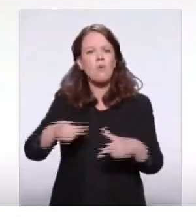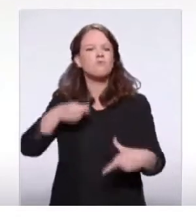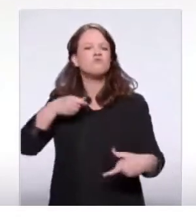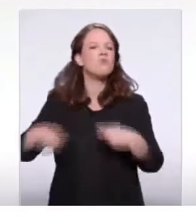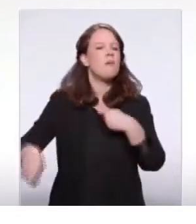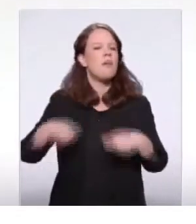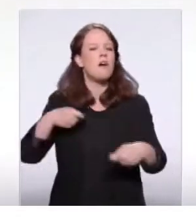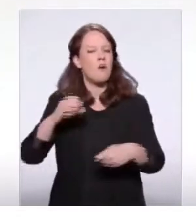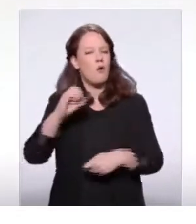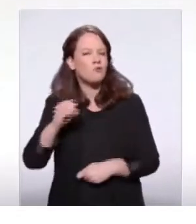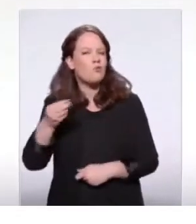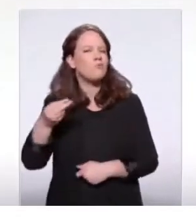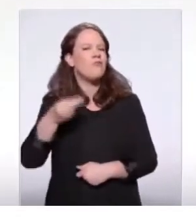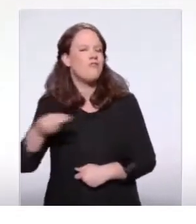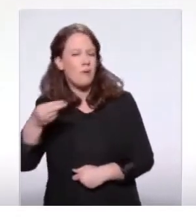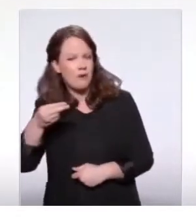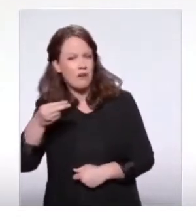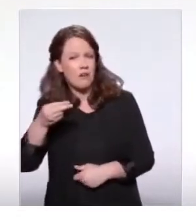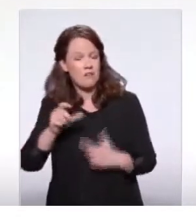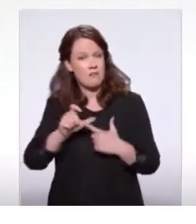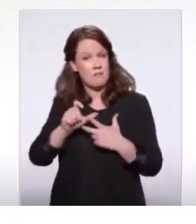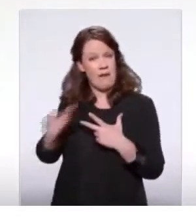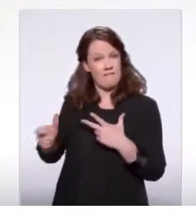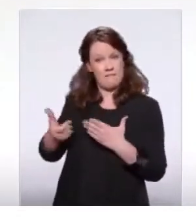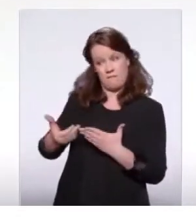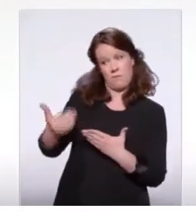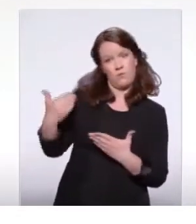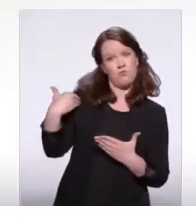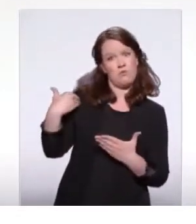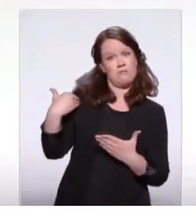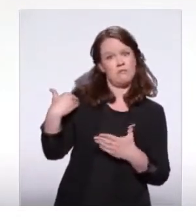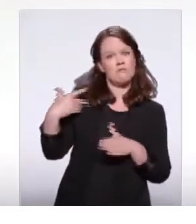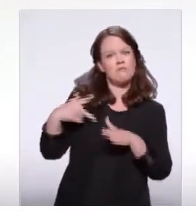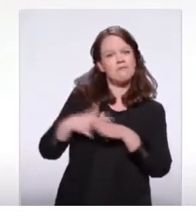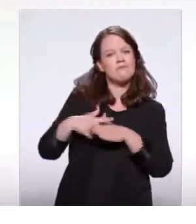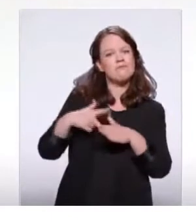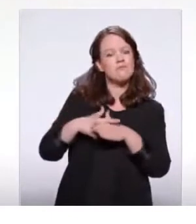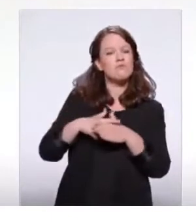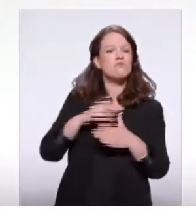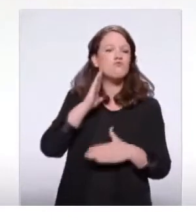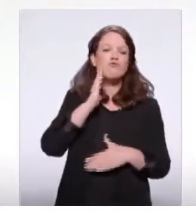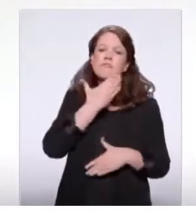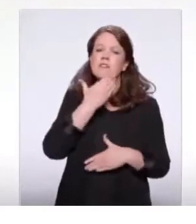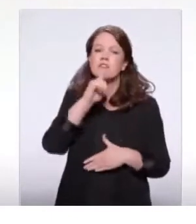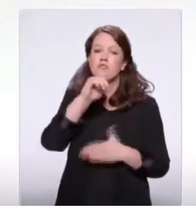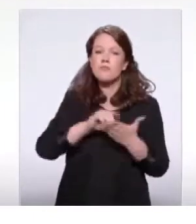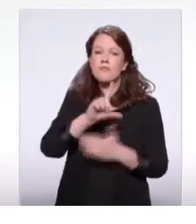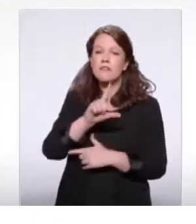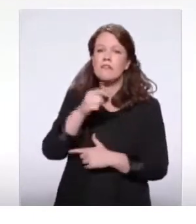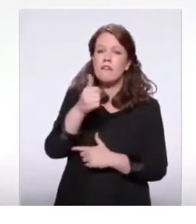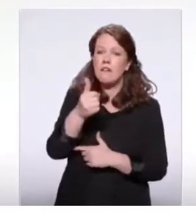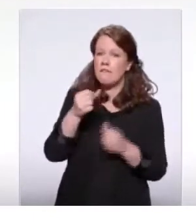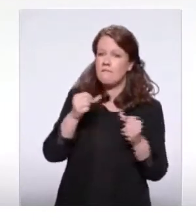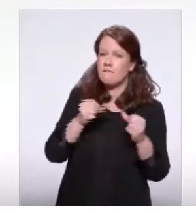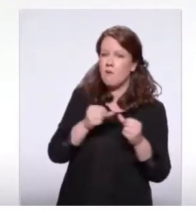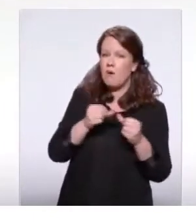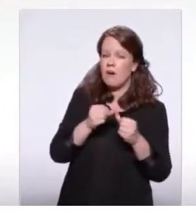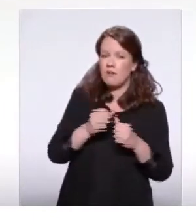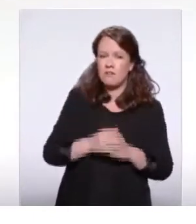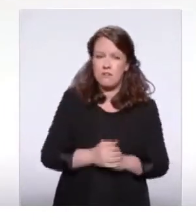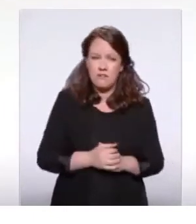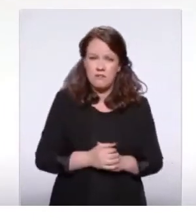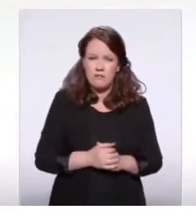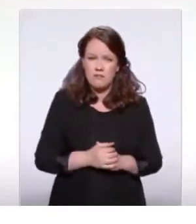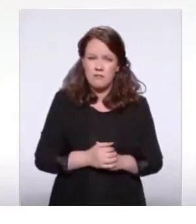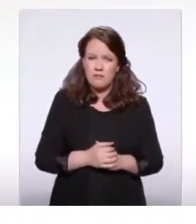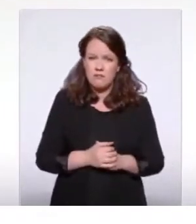vague à l'automne dernier, nous avons opté depuis le début de cette année 2021 pour une réponse qui